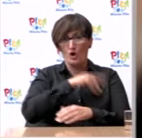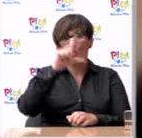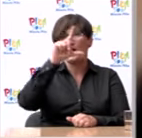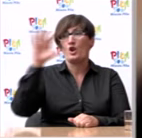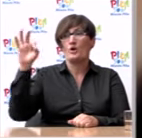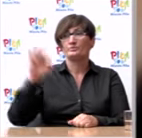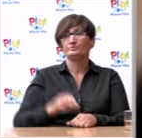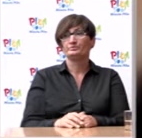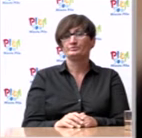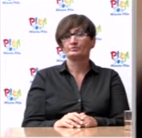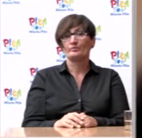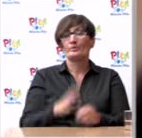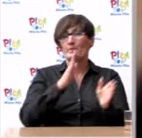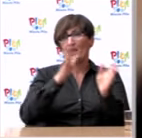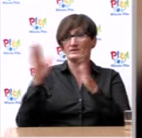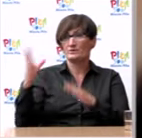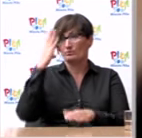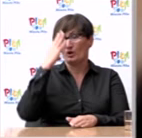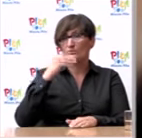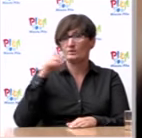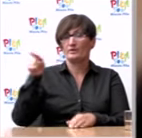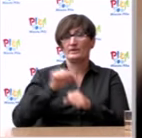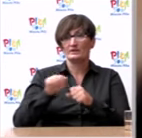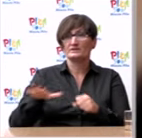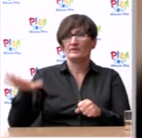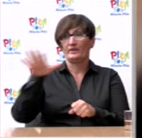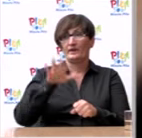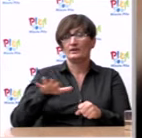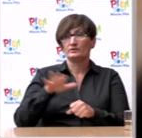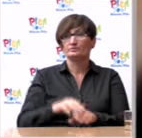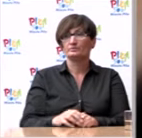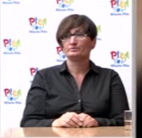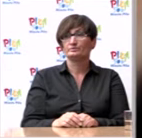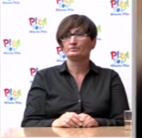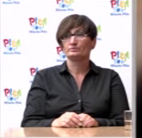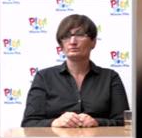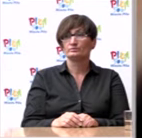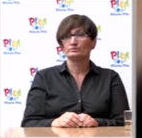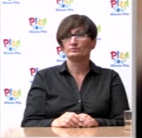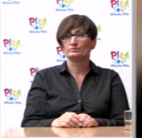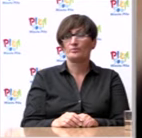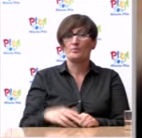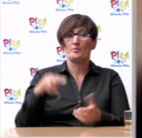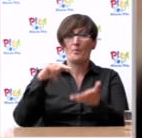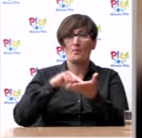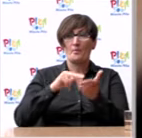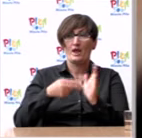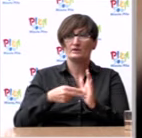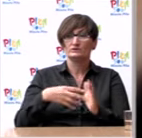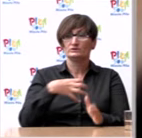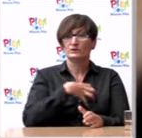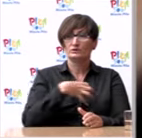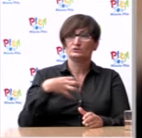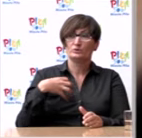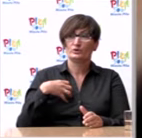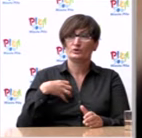Może pokażemy następną planszę. Ten teren znajduje się w obszarze planu zagospodarowania obszaru